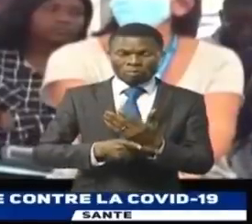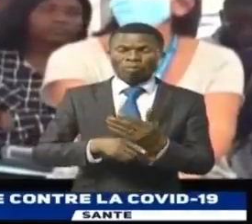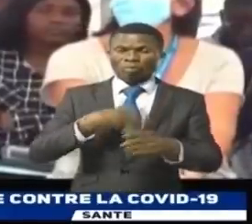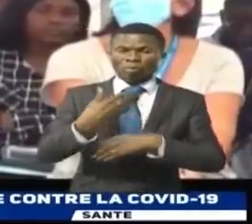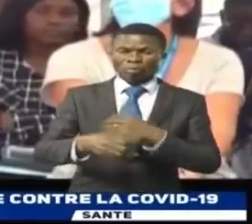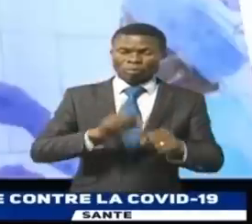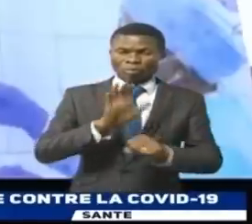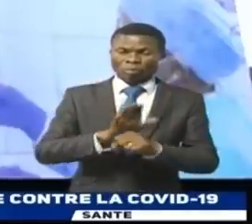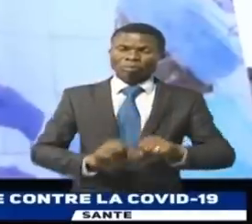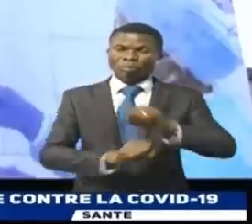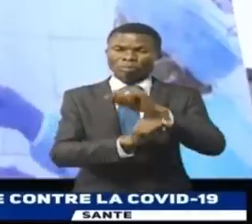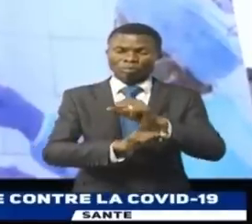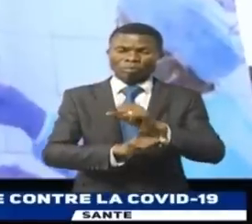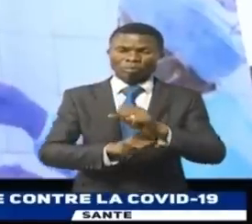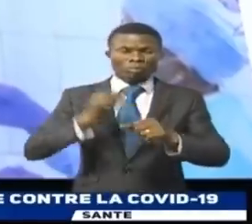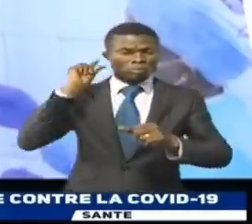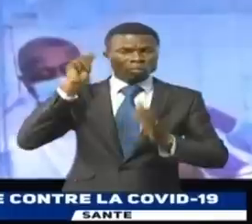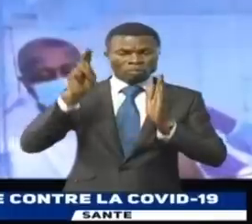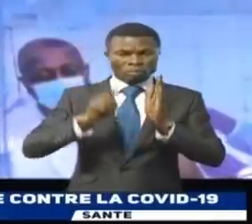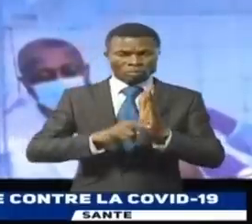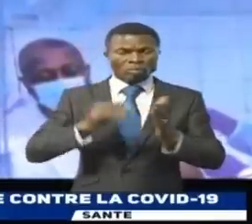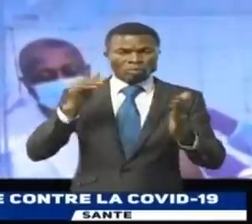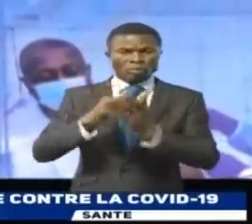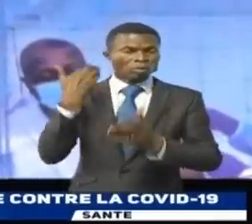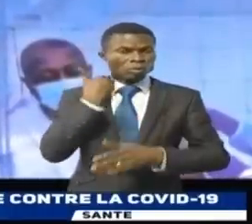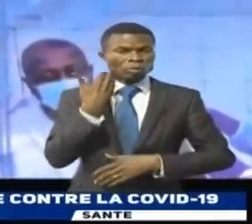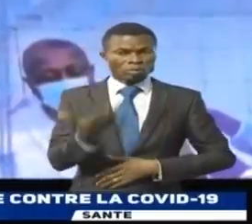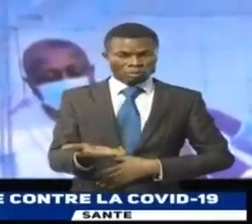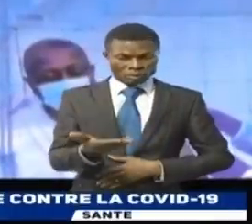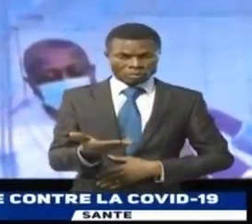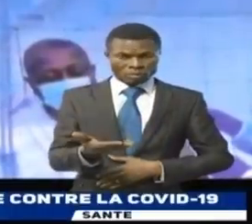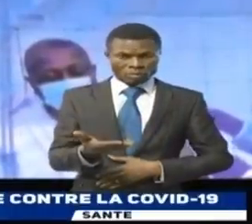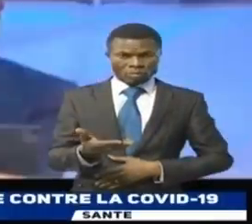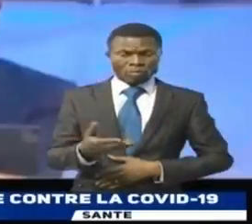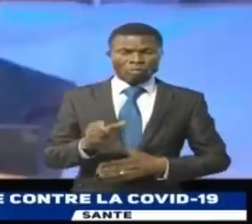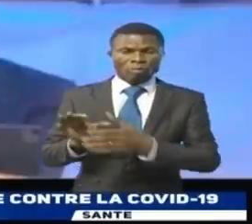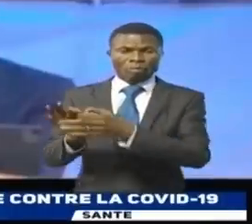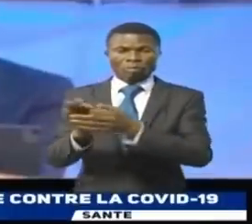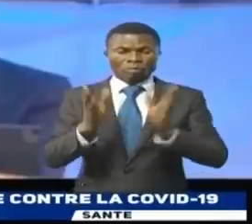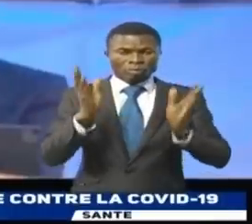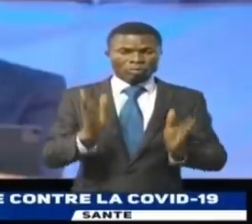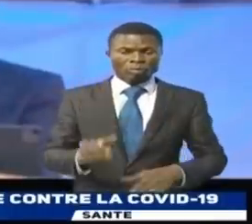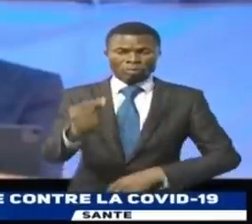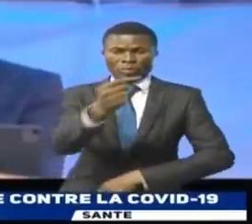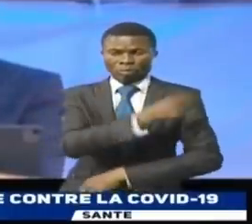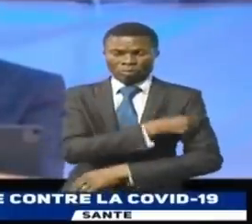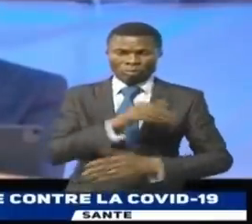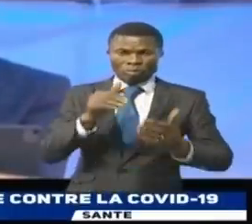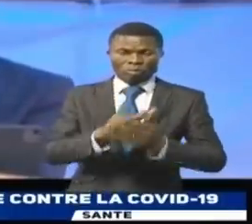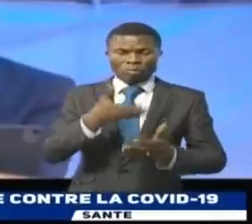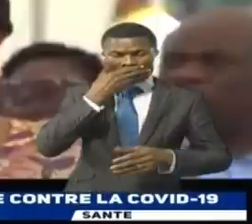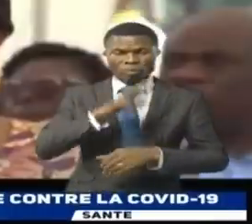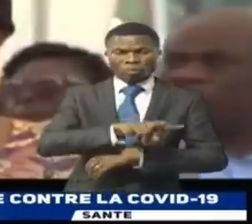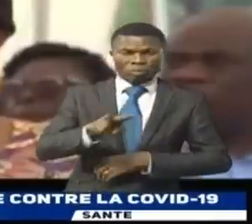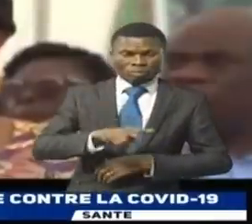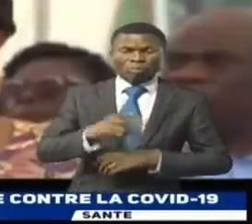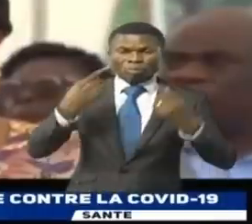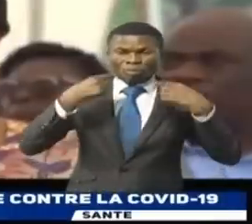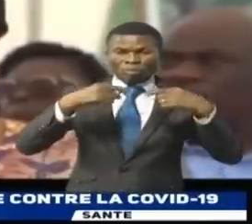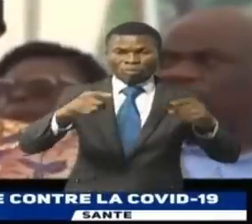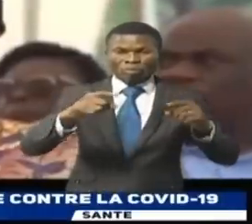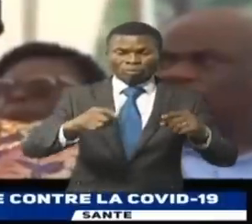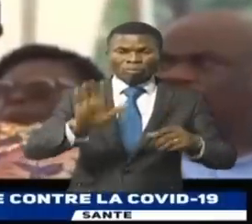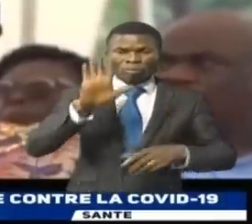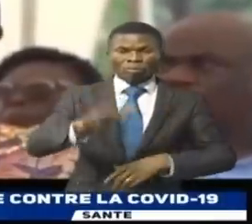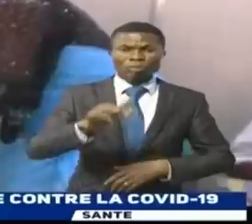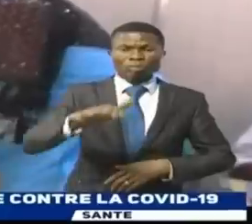du gouvernement dans la lutte contre cette pandémie. Occasion pour les coordonnateurs de la vaccination contre la COVID de rappeler que 5